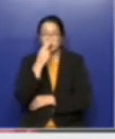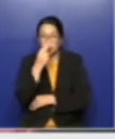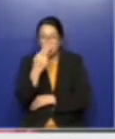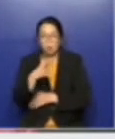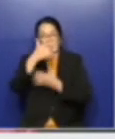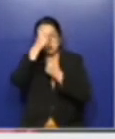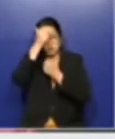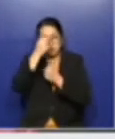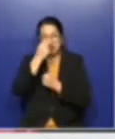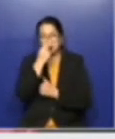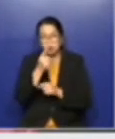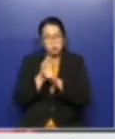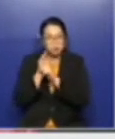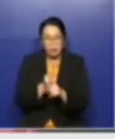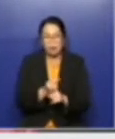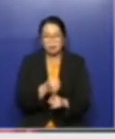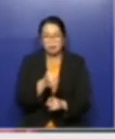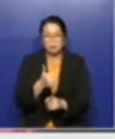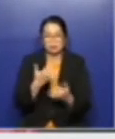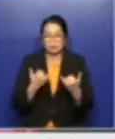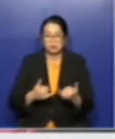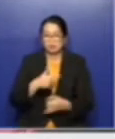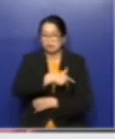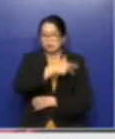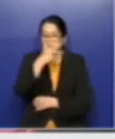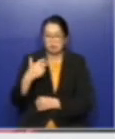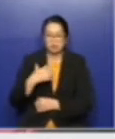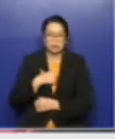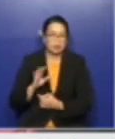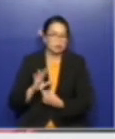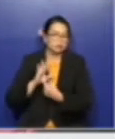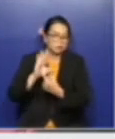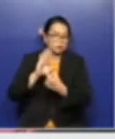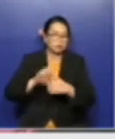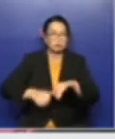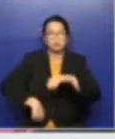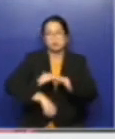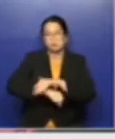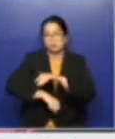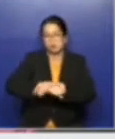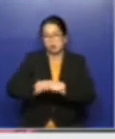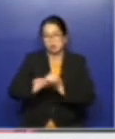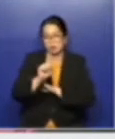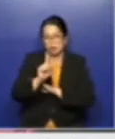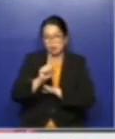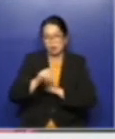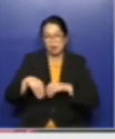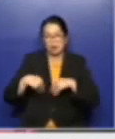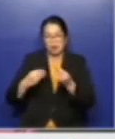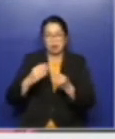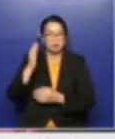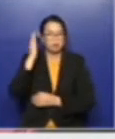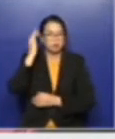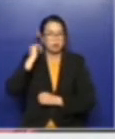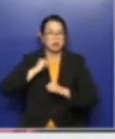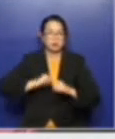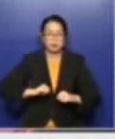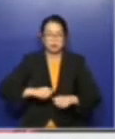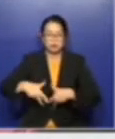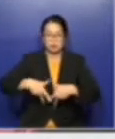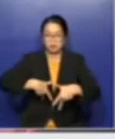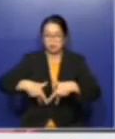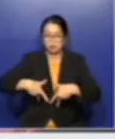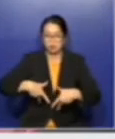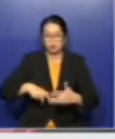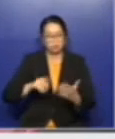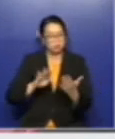PBS เสนอฟุตบอลเพื่อสุภาพบุรุษลูกผู้ชายในชนบททุก